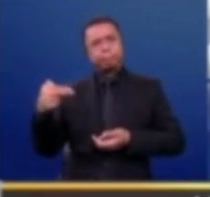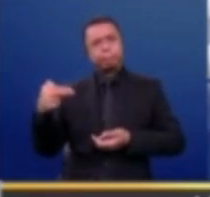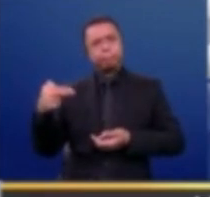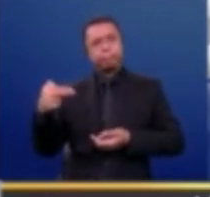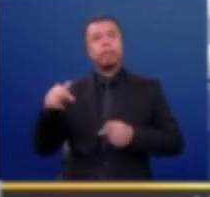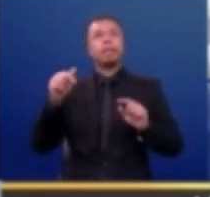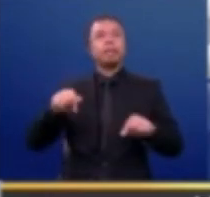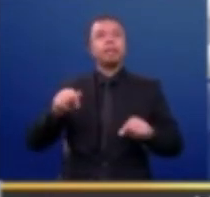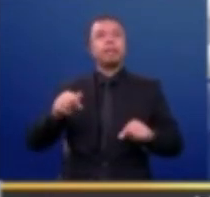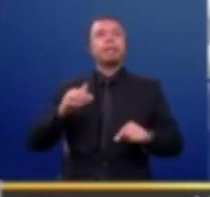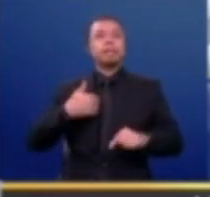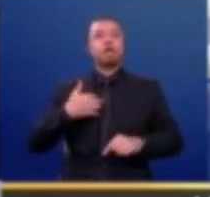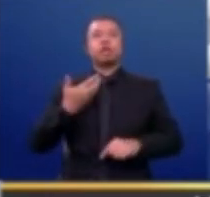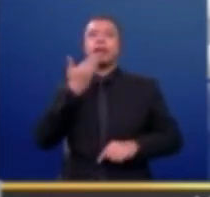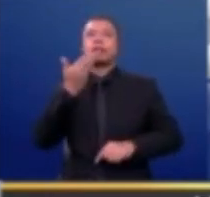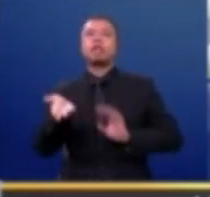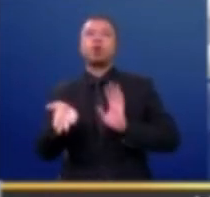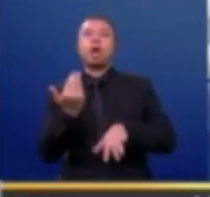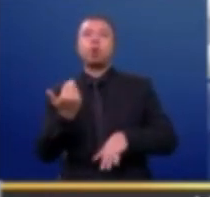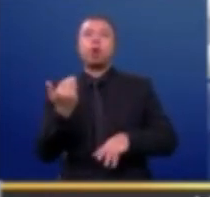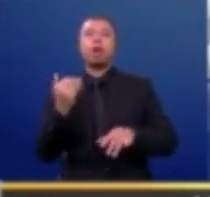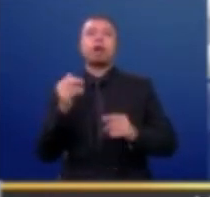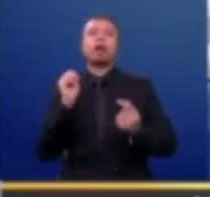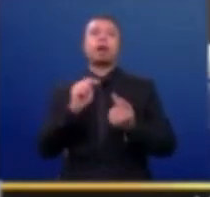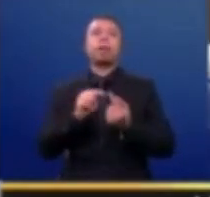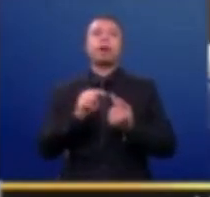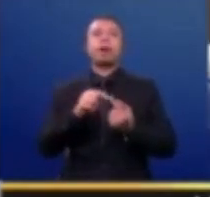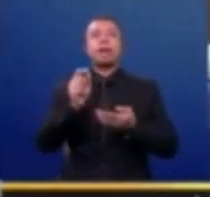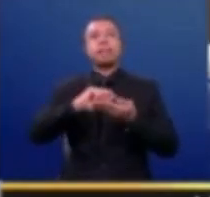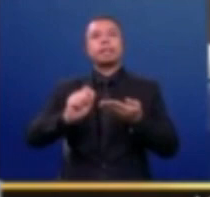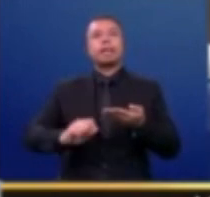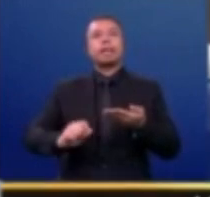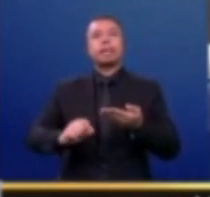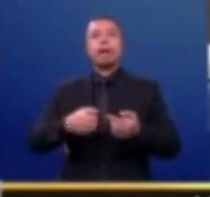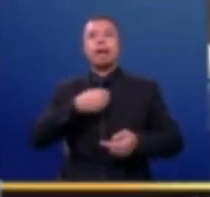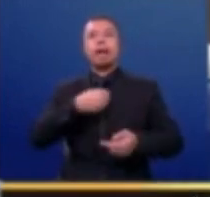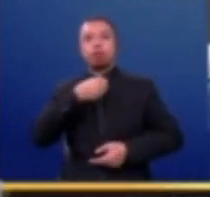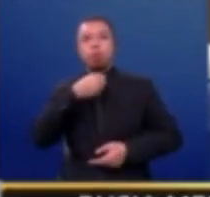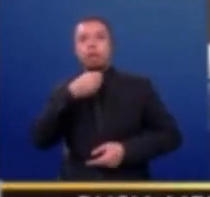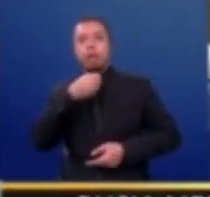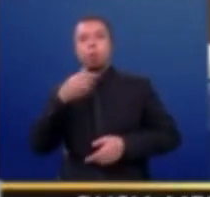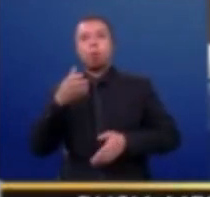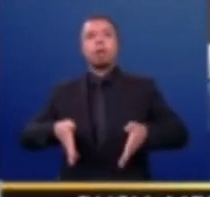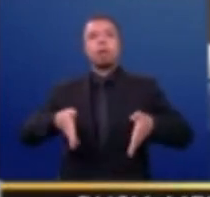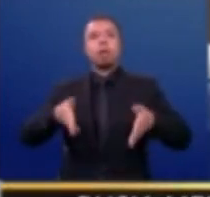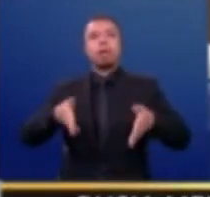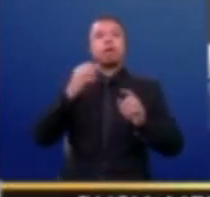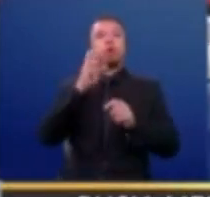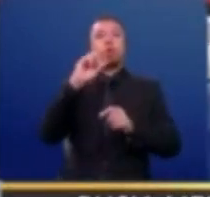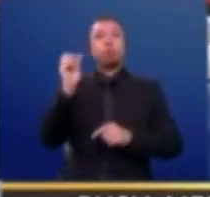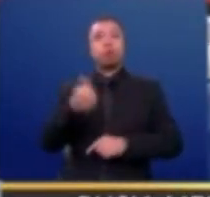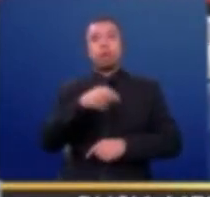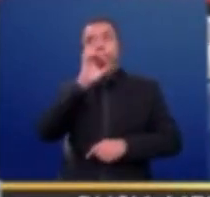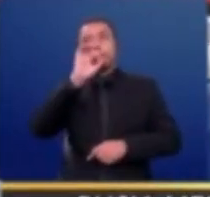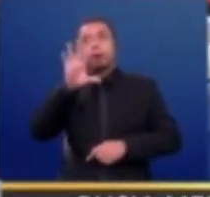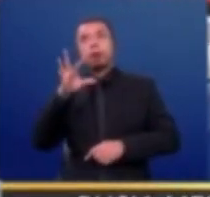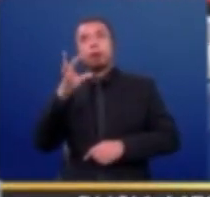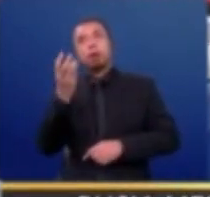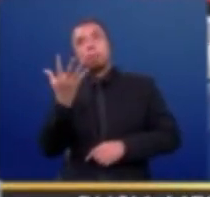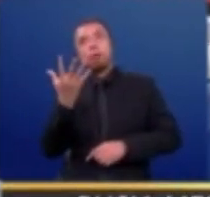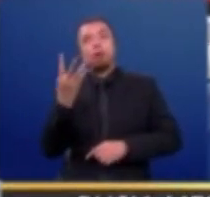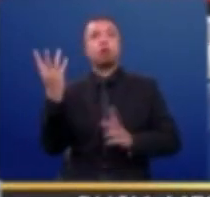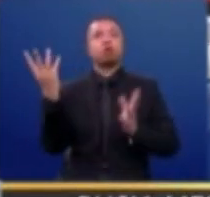Nah, ini yang saya sudah tanyakan berkali-kali kepada Sekretaris Pers Gedung Putih, Jen Psaki, berapa spesifik by country